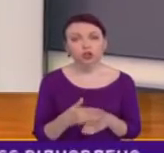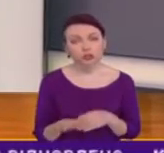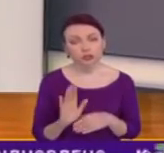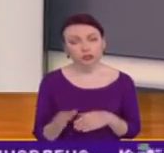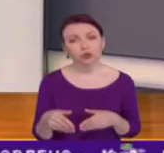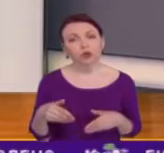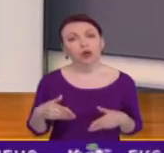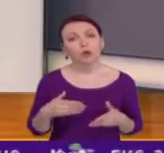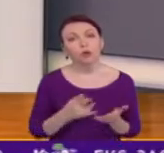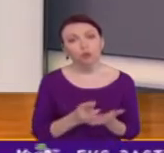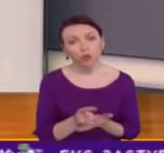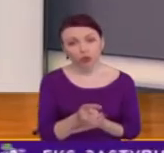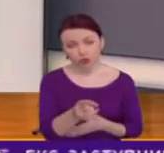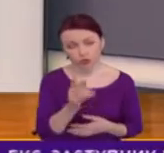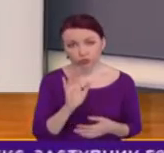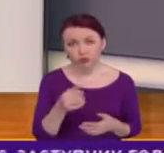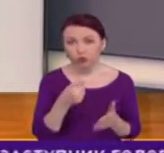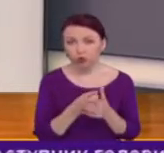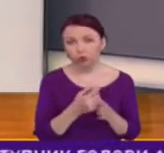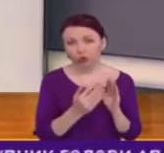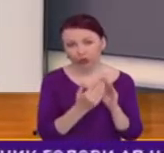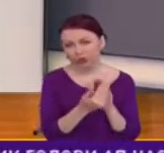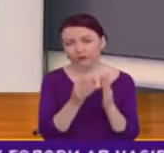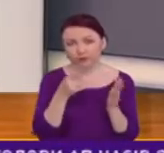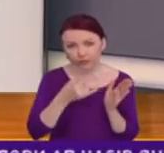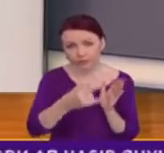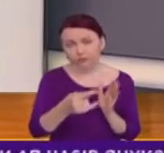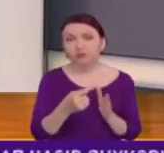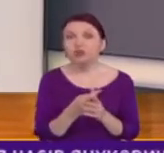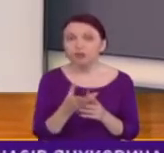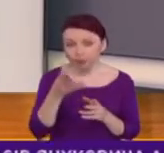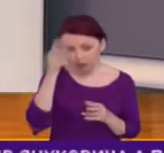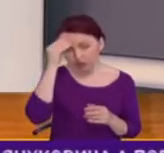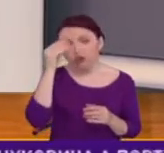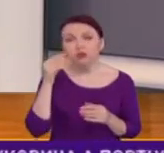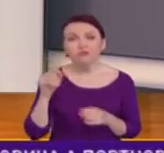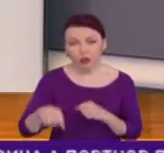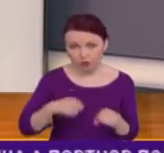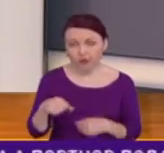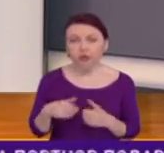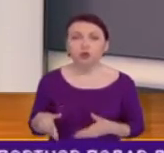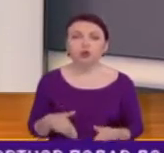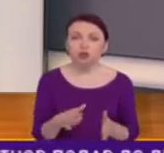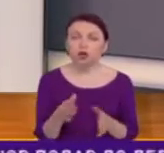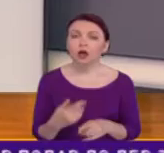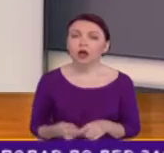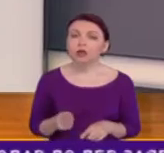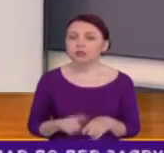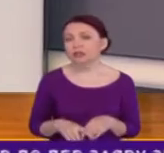тому що там до будинків будуть під'їжджати. І там саме передбачена велосипедна доріжка, яка буде з'єднювати, і вона